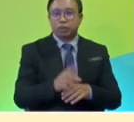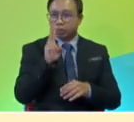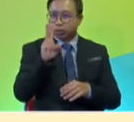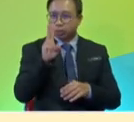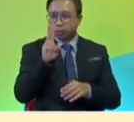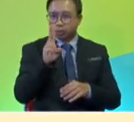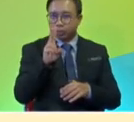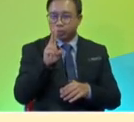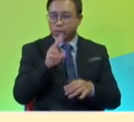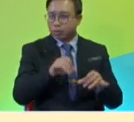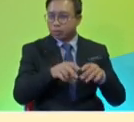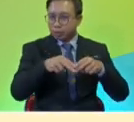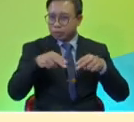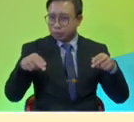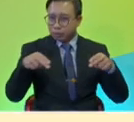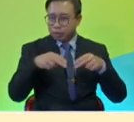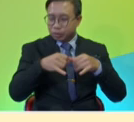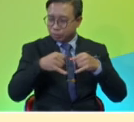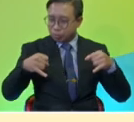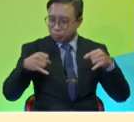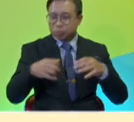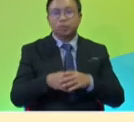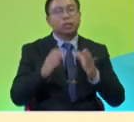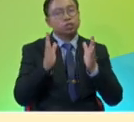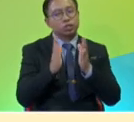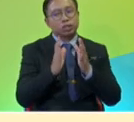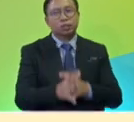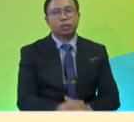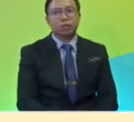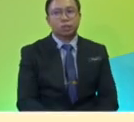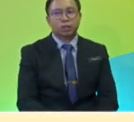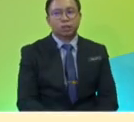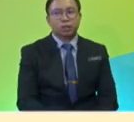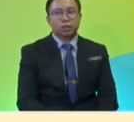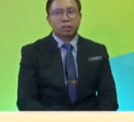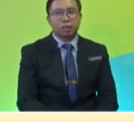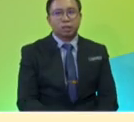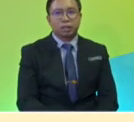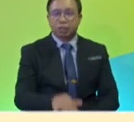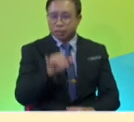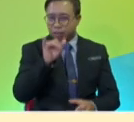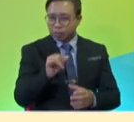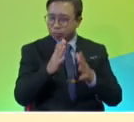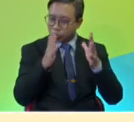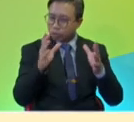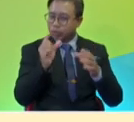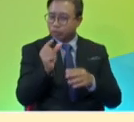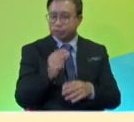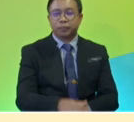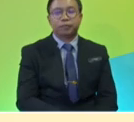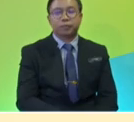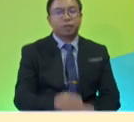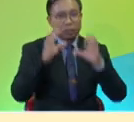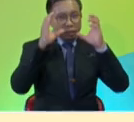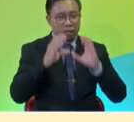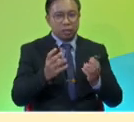dua ada pelbagai saiz lah so saiz yang pada Cikgu nialah saiz kecil dan juga yang pada Irfan tu adalah yang saiz dia besar jadi cara kita nak